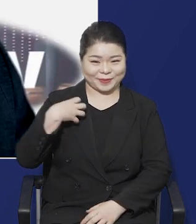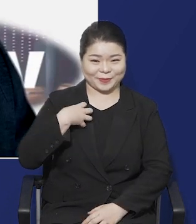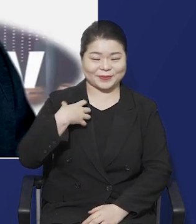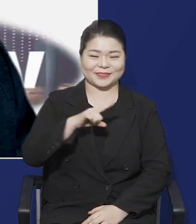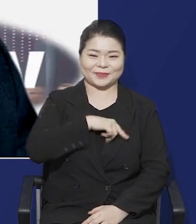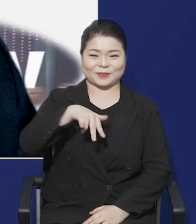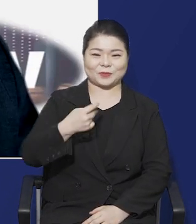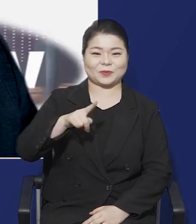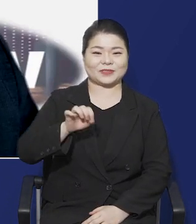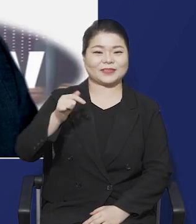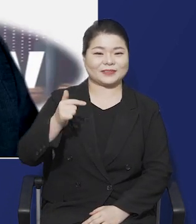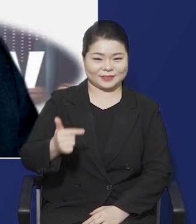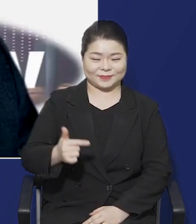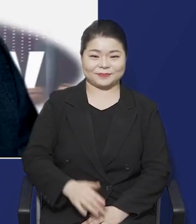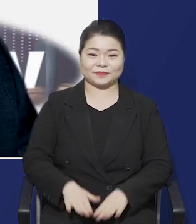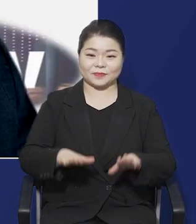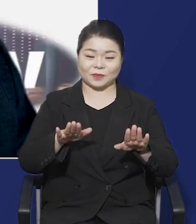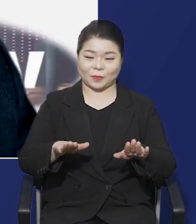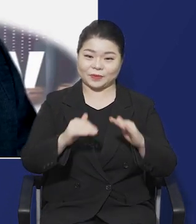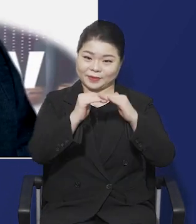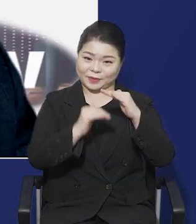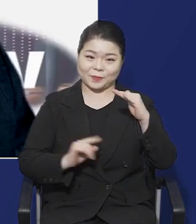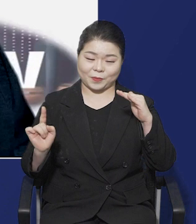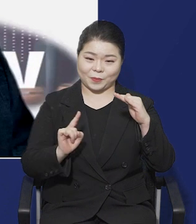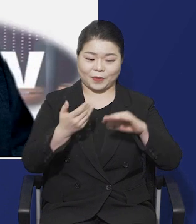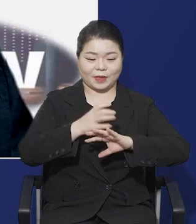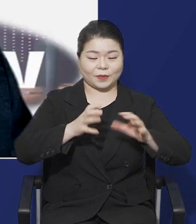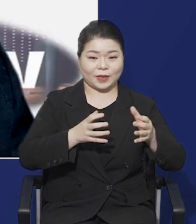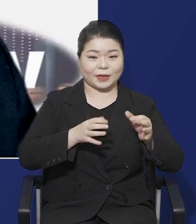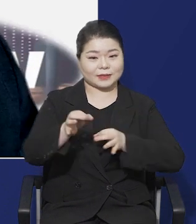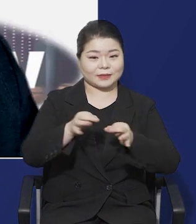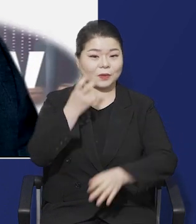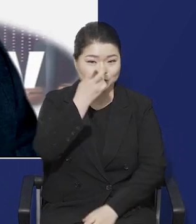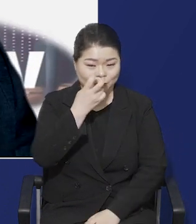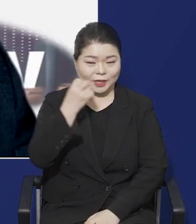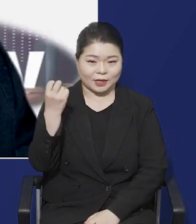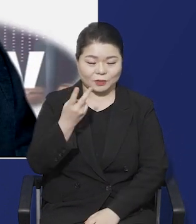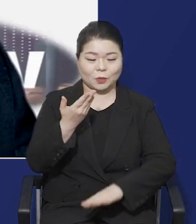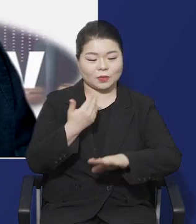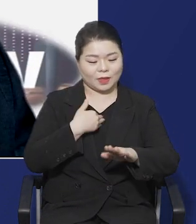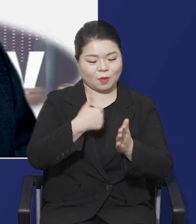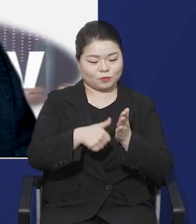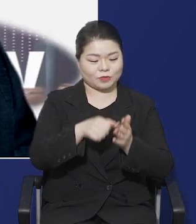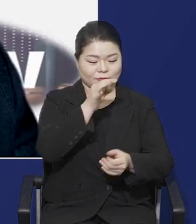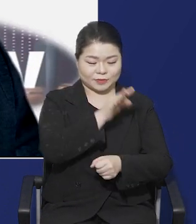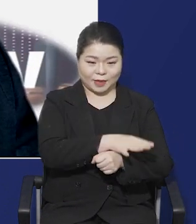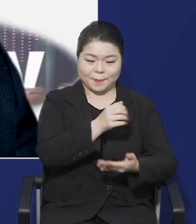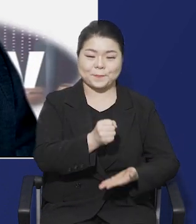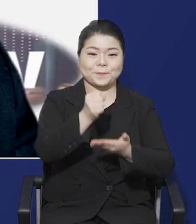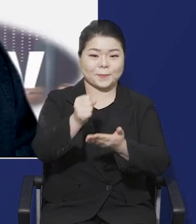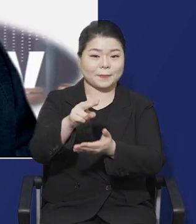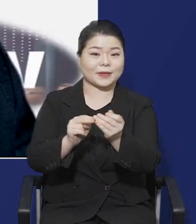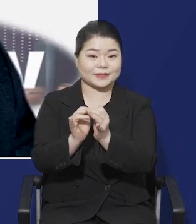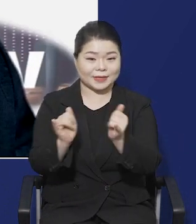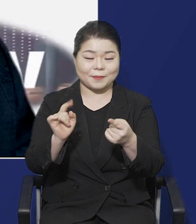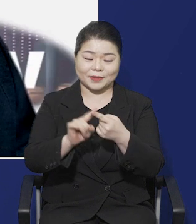조상근입니다. 본 강의에서 다룰 주제는 해외 시장 조사와 해외 바이어 발굴에 관한 내용으로